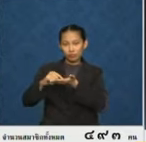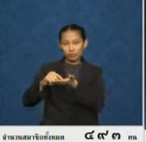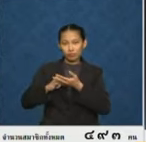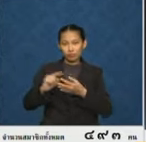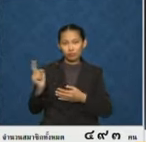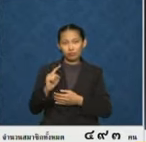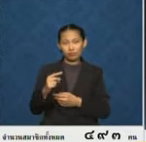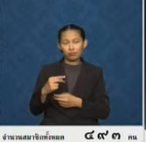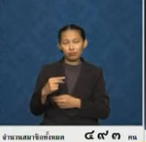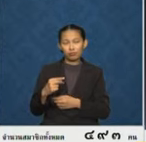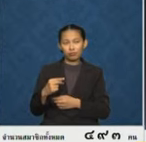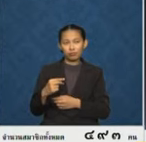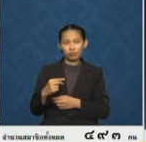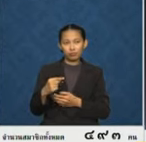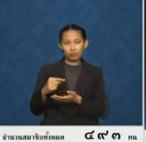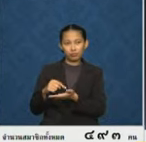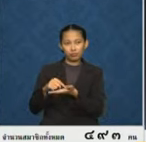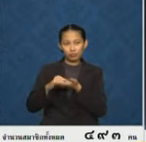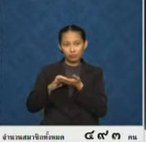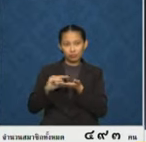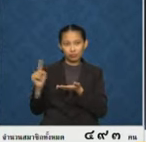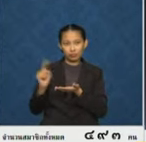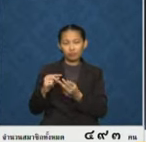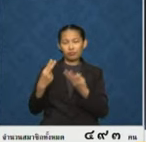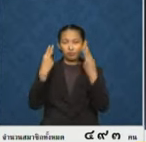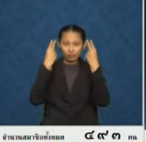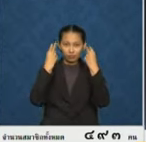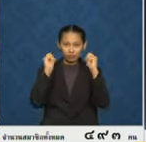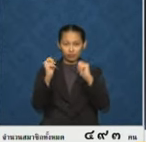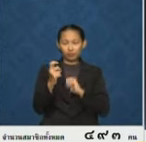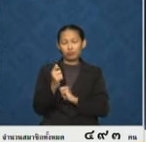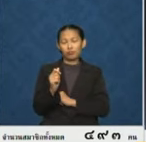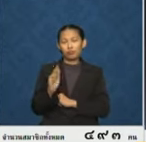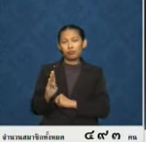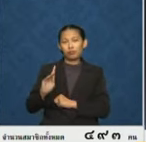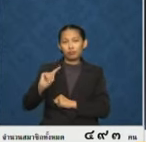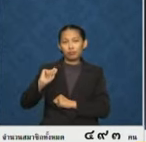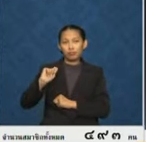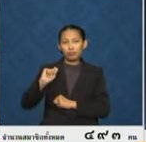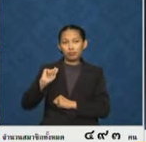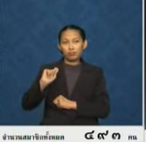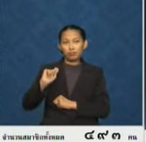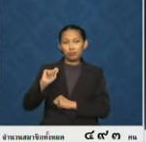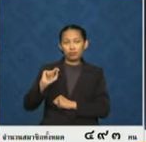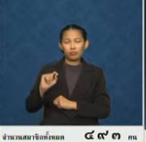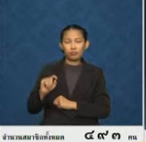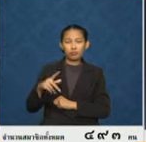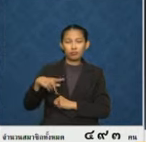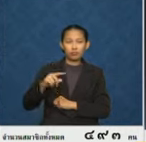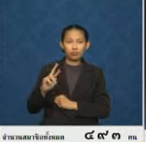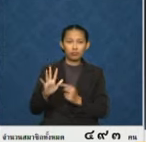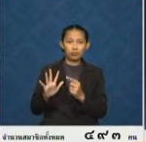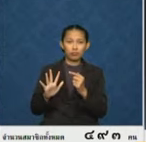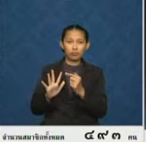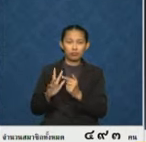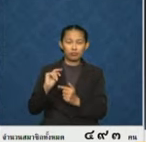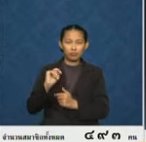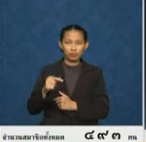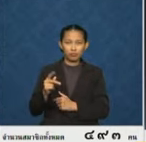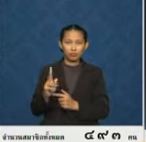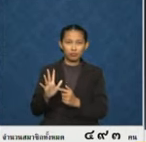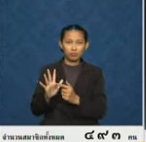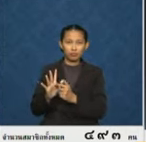นายชิษณุพงศ์รัตนกมลเศษนายกเทศมนตรีตำบลปรางกู่อำเภอปรางกู่จังหวัดศรีสะเกษว่ากรม